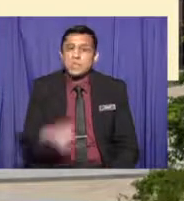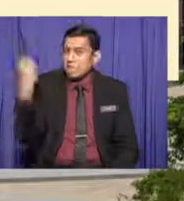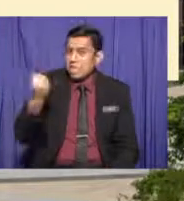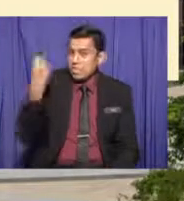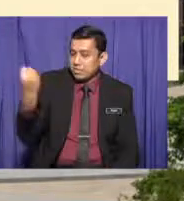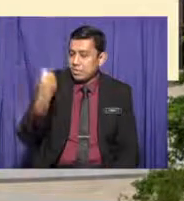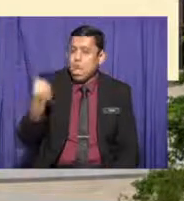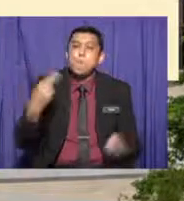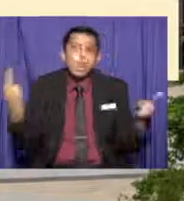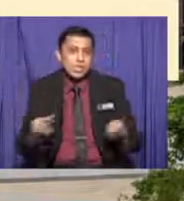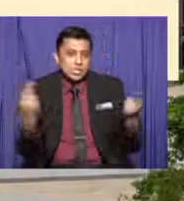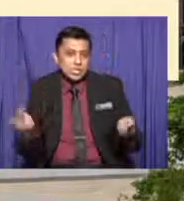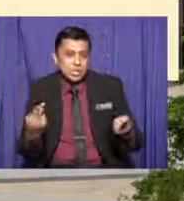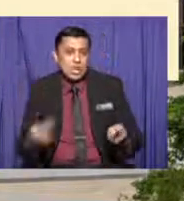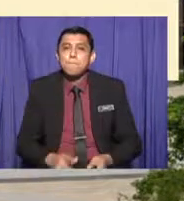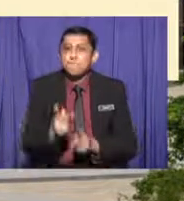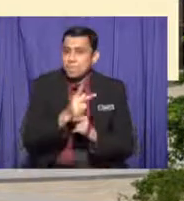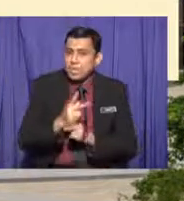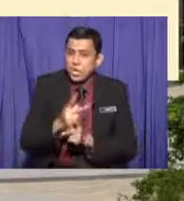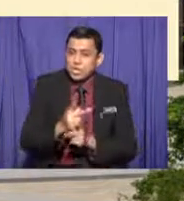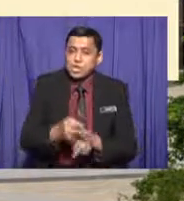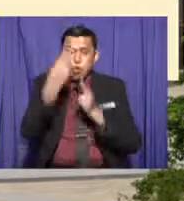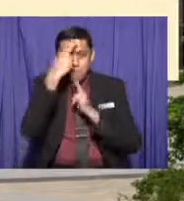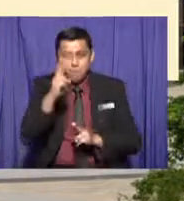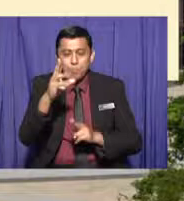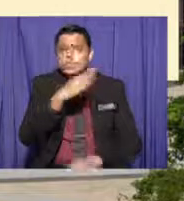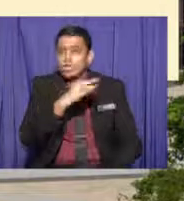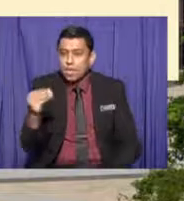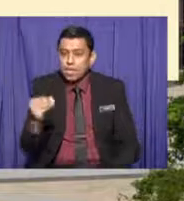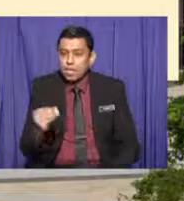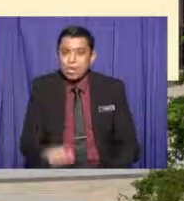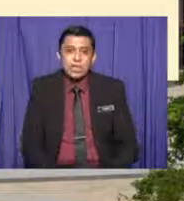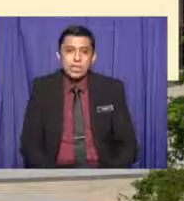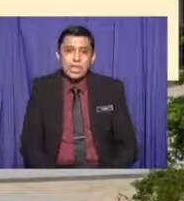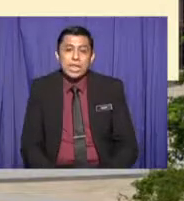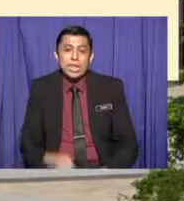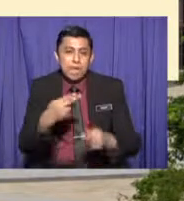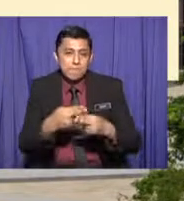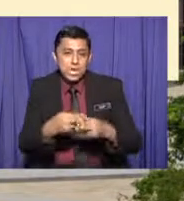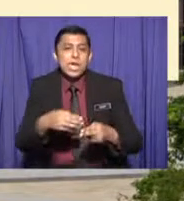Sentiasa berusaha menjaga kedaulatan dan martabat negara.